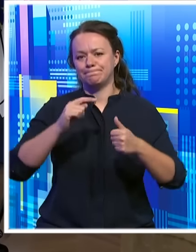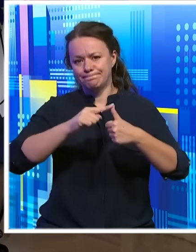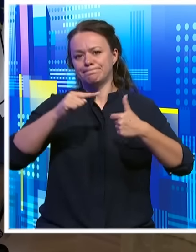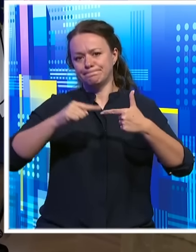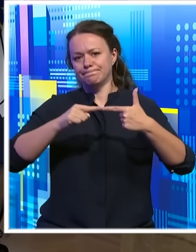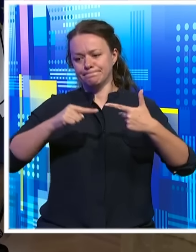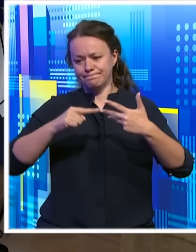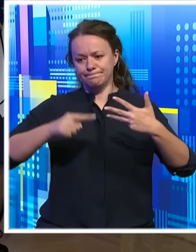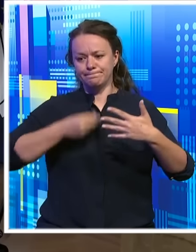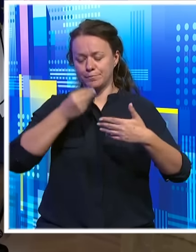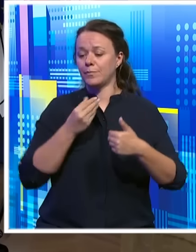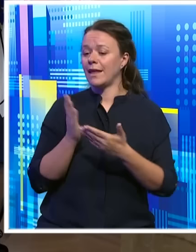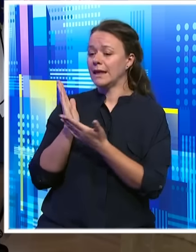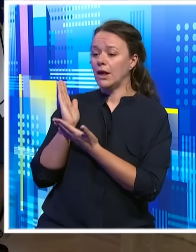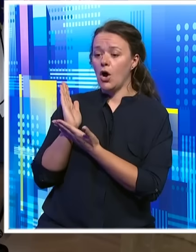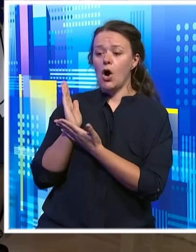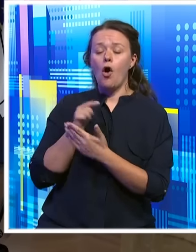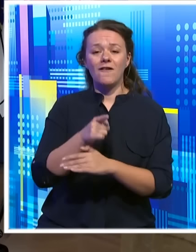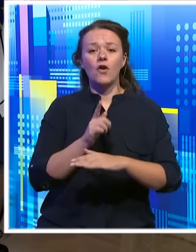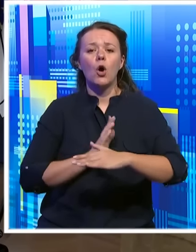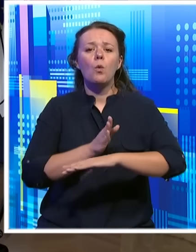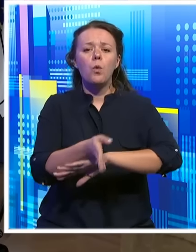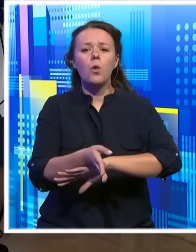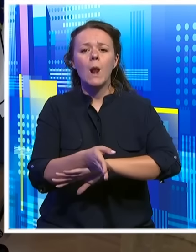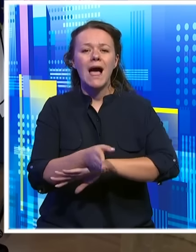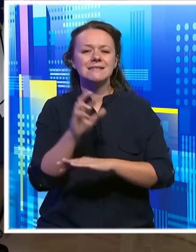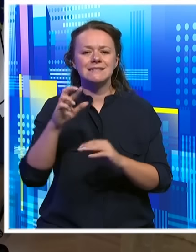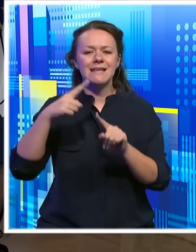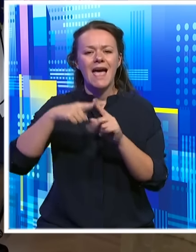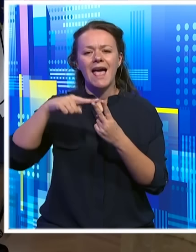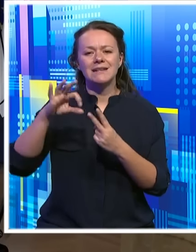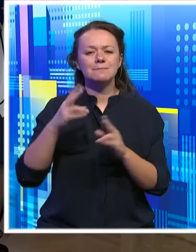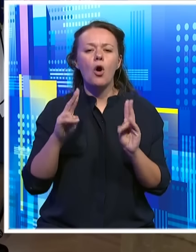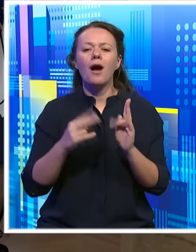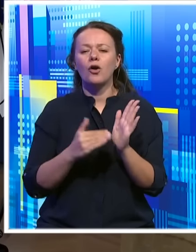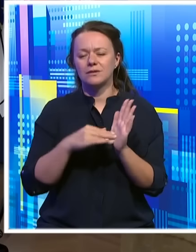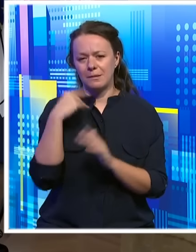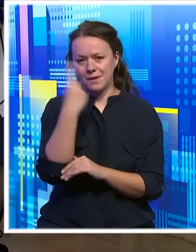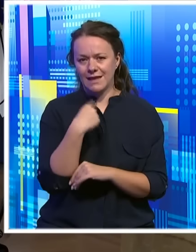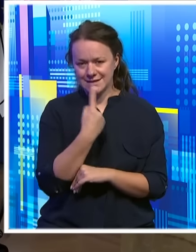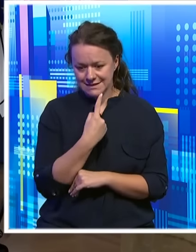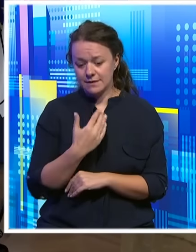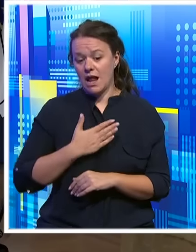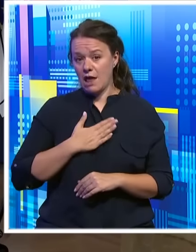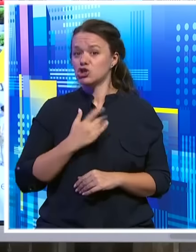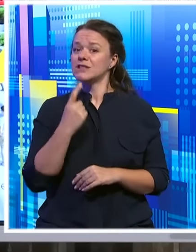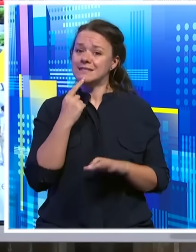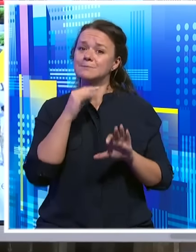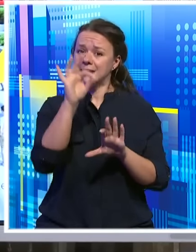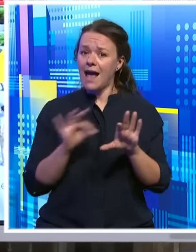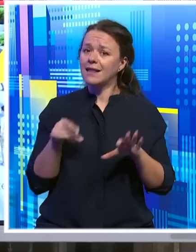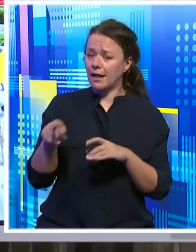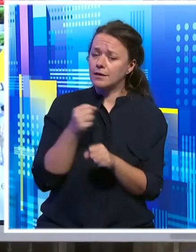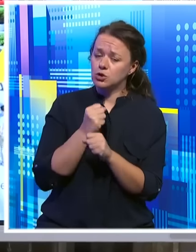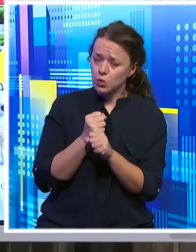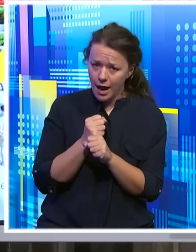je ulaz u sam Expo kako treba da izgleda. Kao što sam rekao, srpski arhitekte su ovo radili. Mi